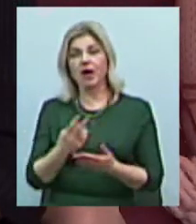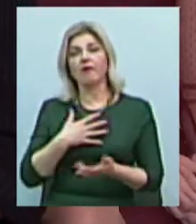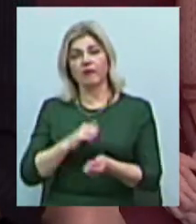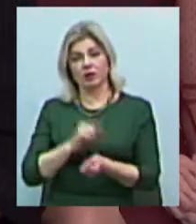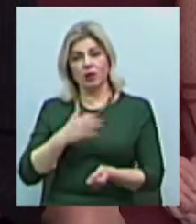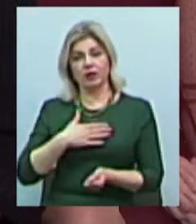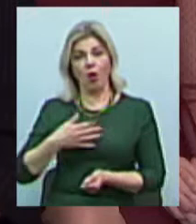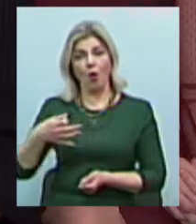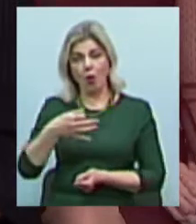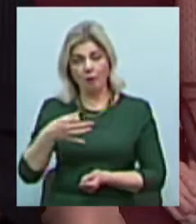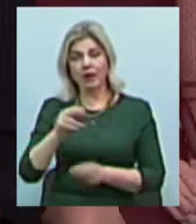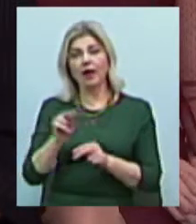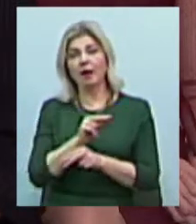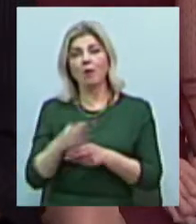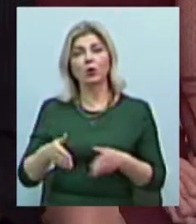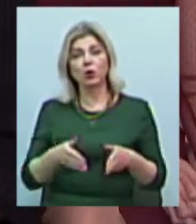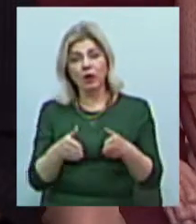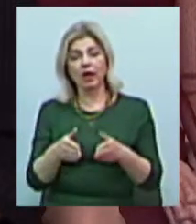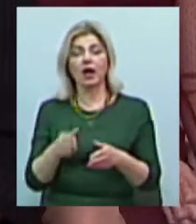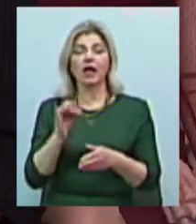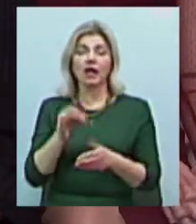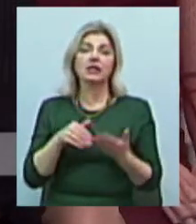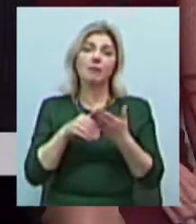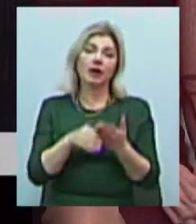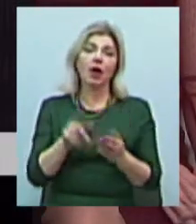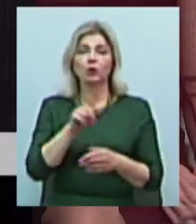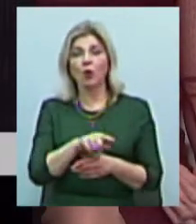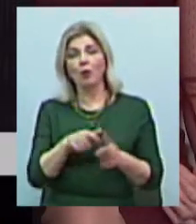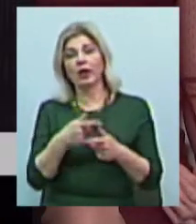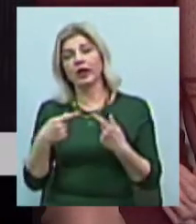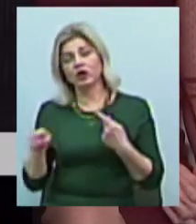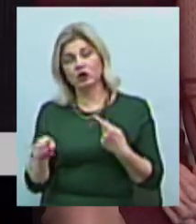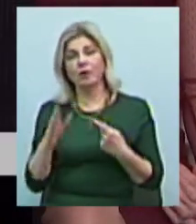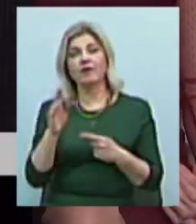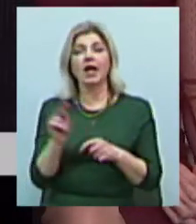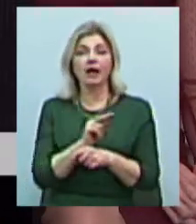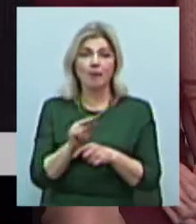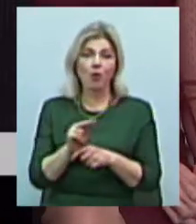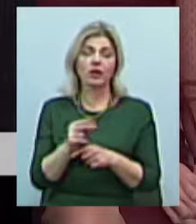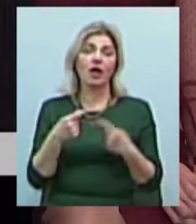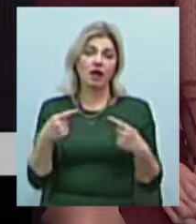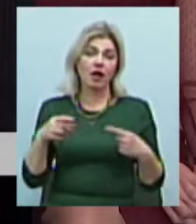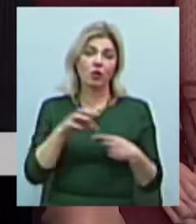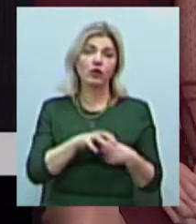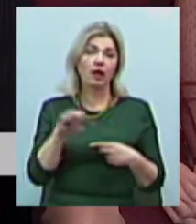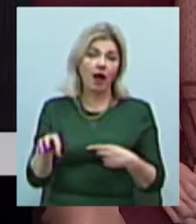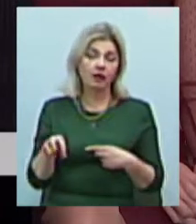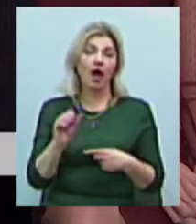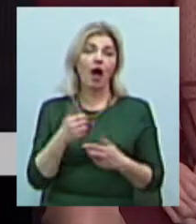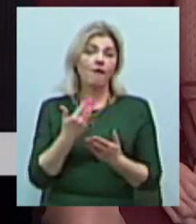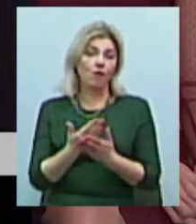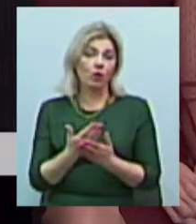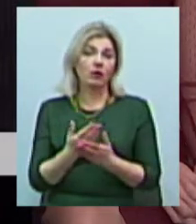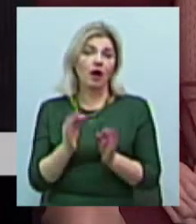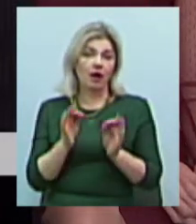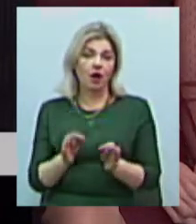нашої області, там, в ремонті доріг, десь сприяють тому чи іншому, в ремонті тої чи іншої ділянки. Але от якраз